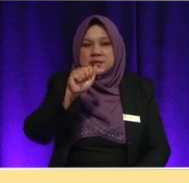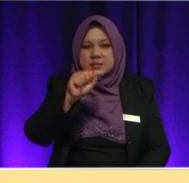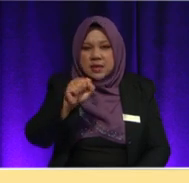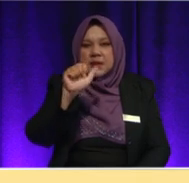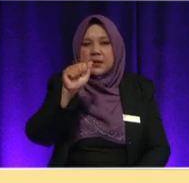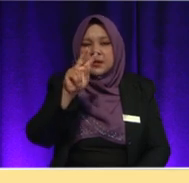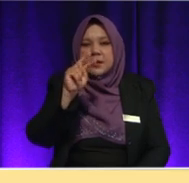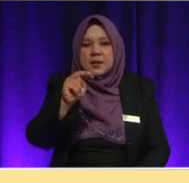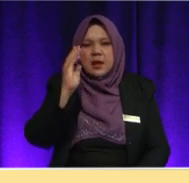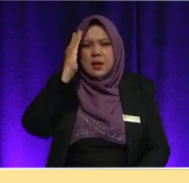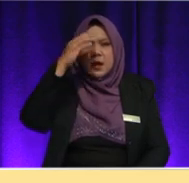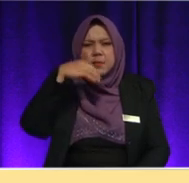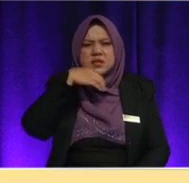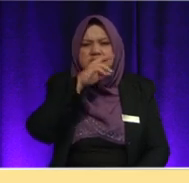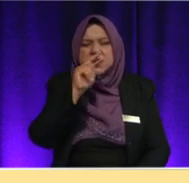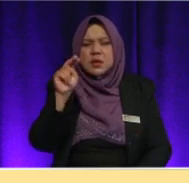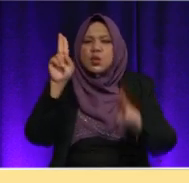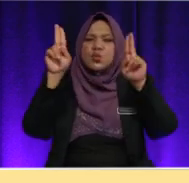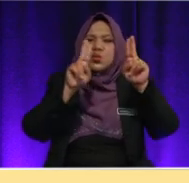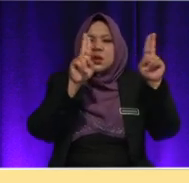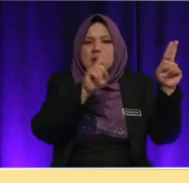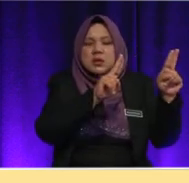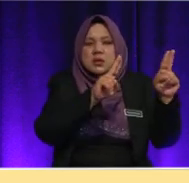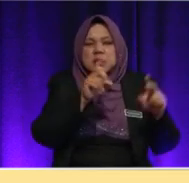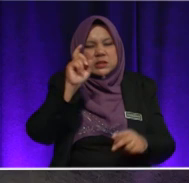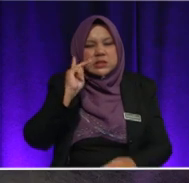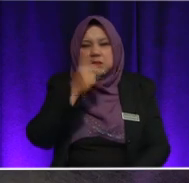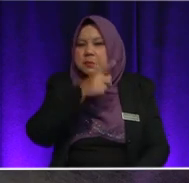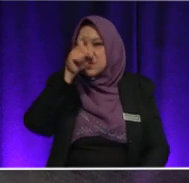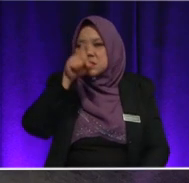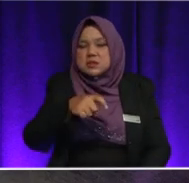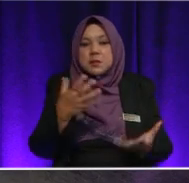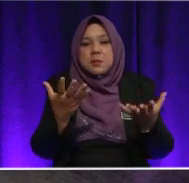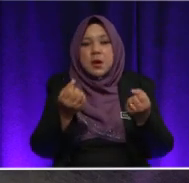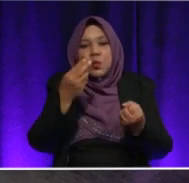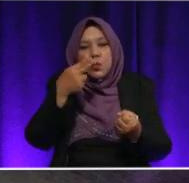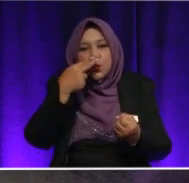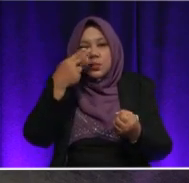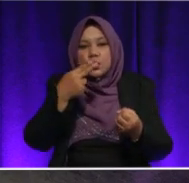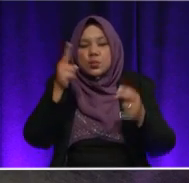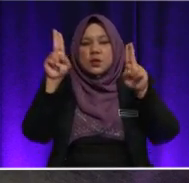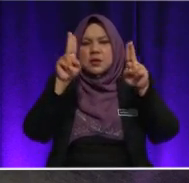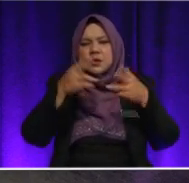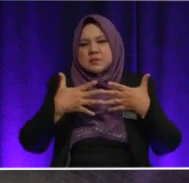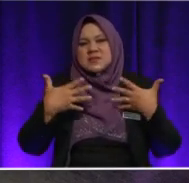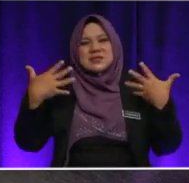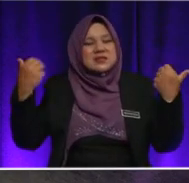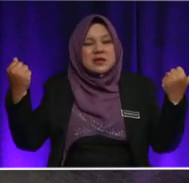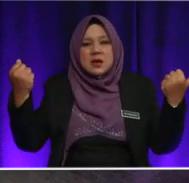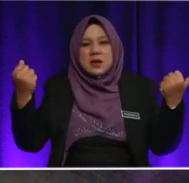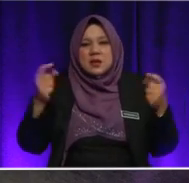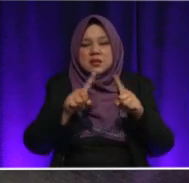ini kita nak Hero udara yang segar yang beriman kepada kita kalau kita